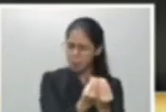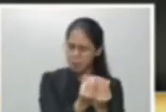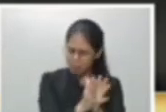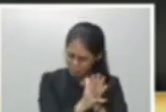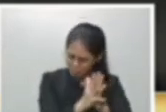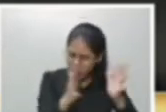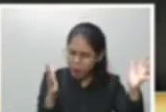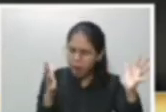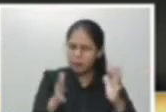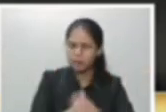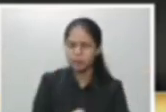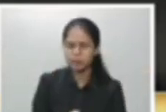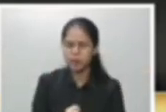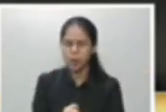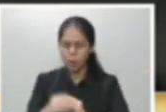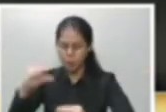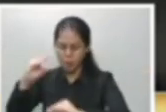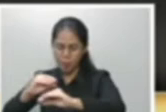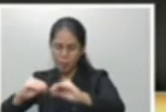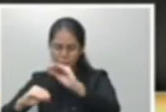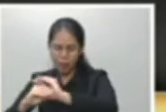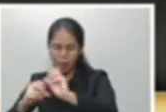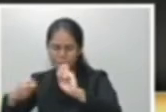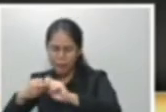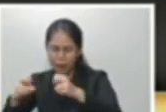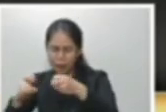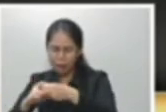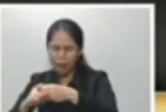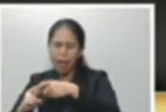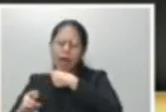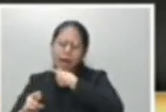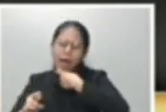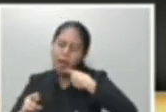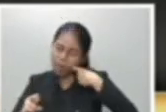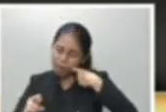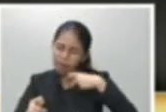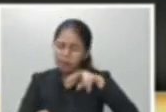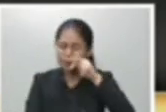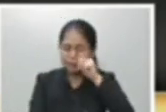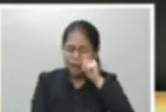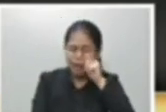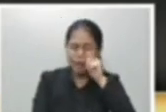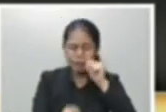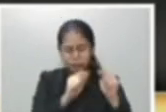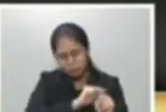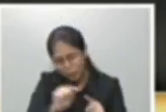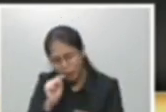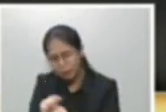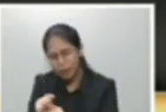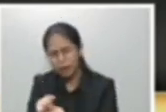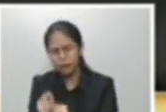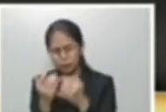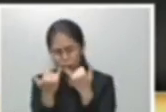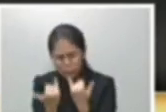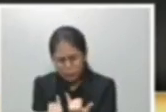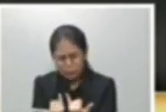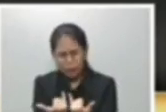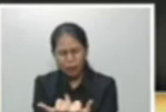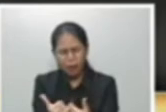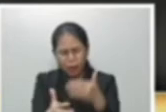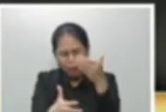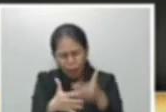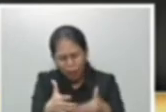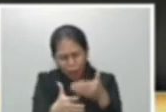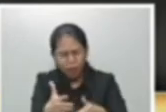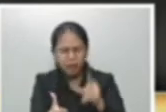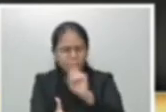ของรัฐบาลเกี่ยวกับเรื่องการแก้ปัญหาภัยแล้งเรื่องน้ำกินน้ำใช้เนี่ยกำลังติดปัญหาอยู่ที่การขอใช้ที่ดินหลวงอย